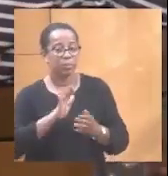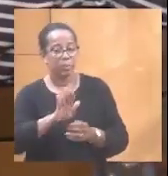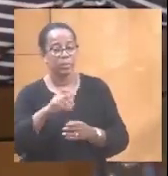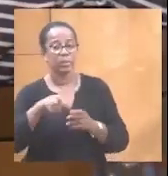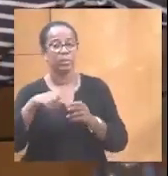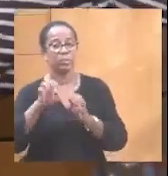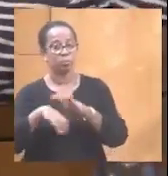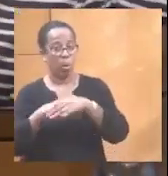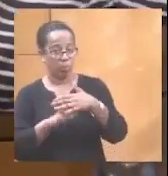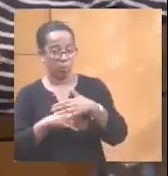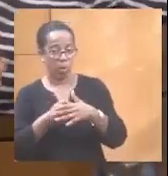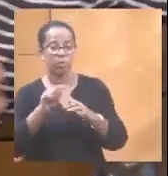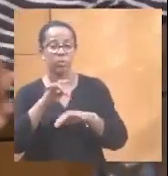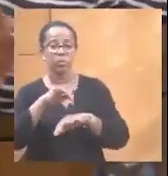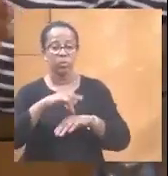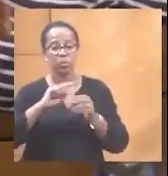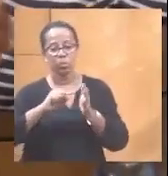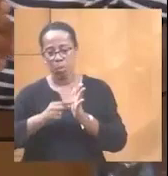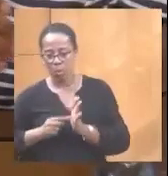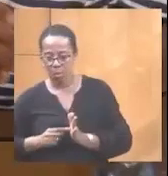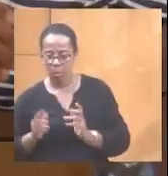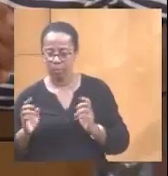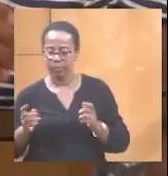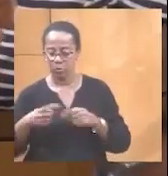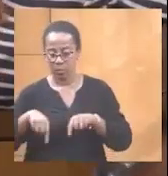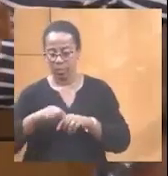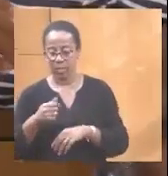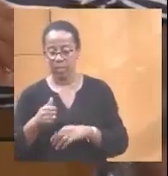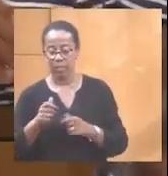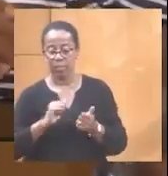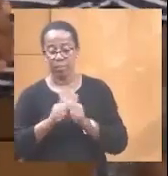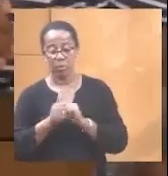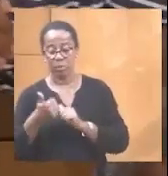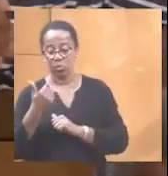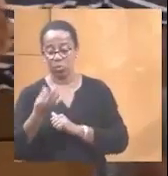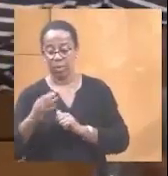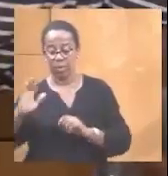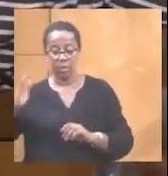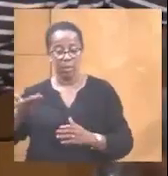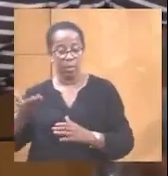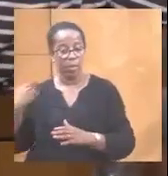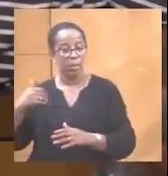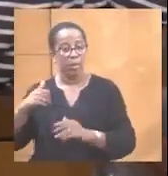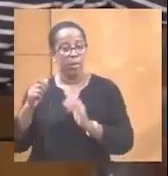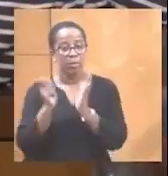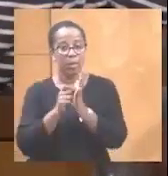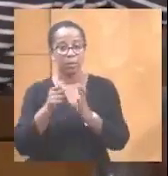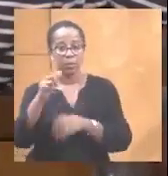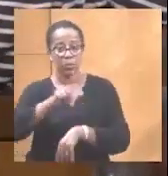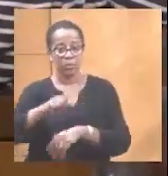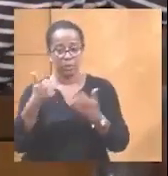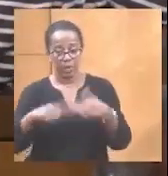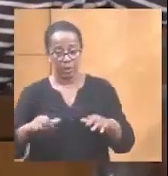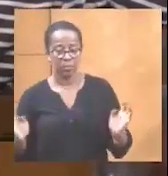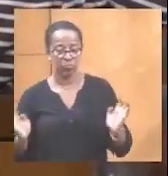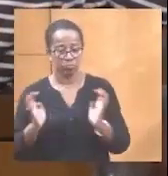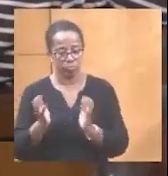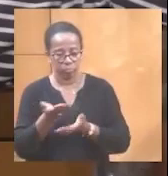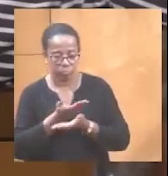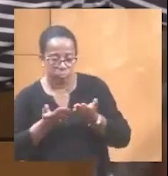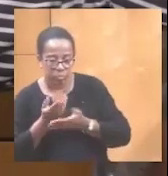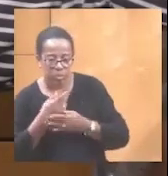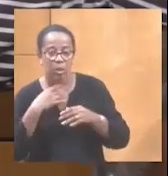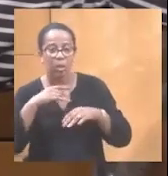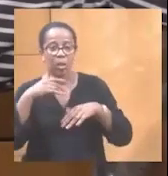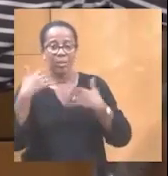nous avons fait le point, un comité de pilotage, il y a une semaine, c'est-à-dire le lundi 16, nous avions déjà atteint, voire